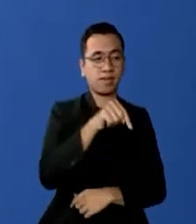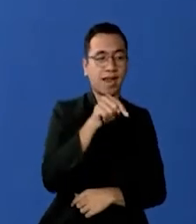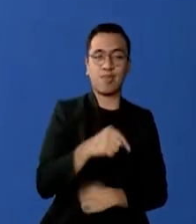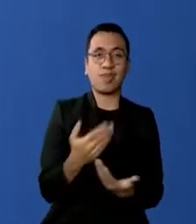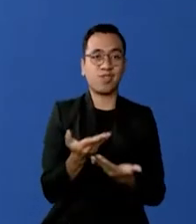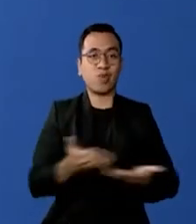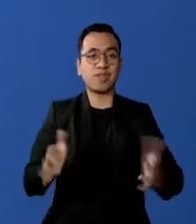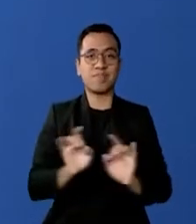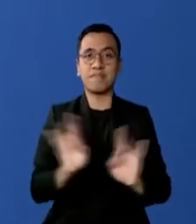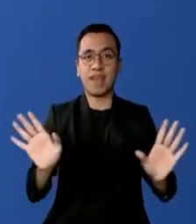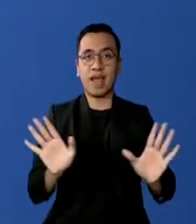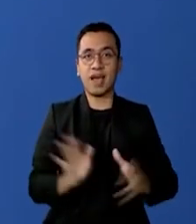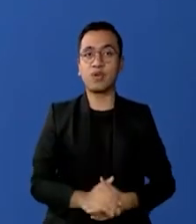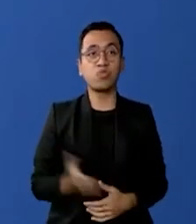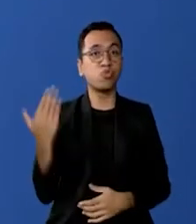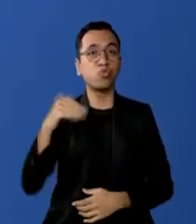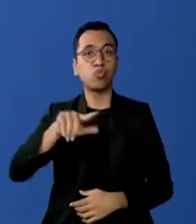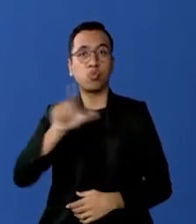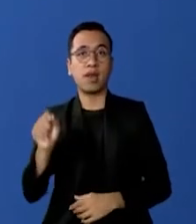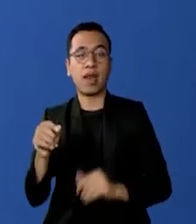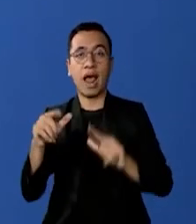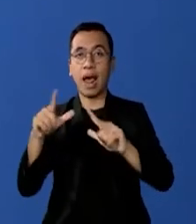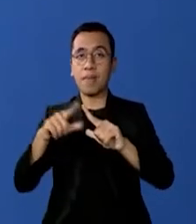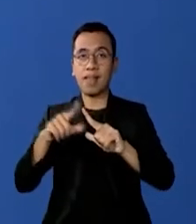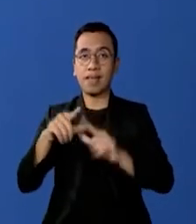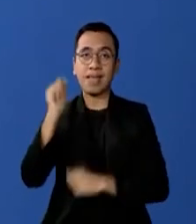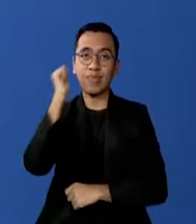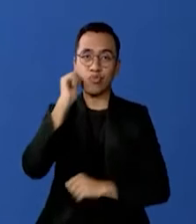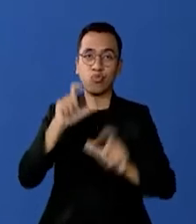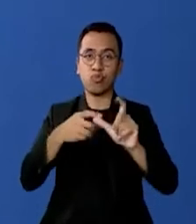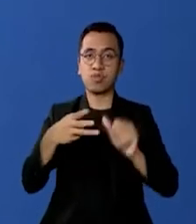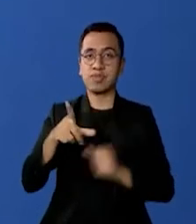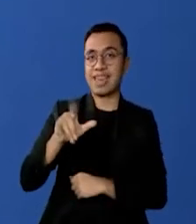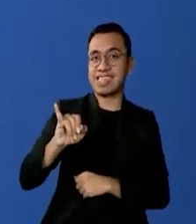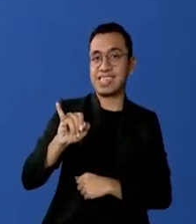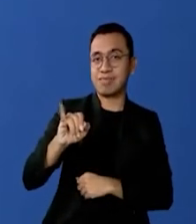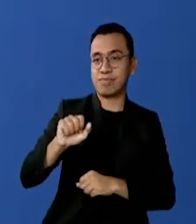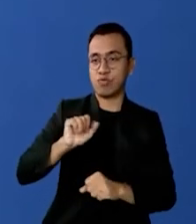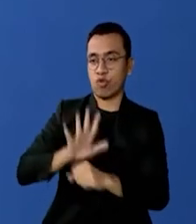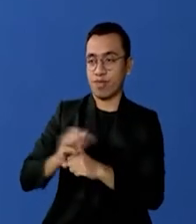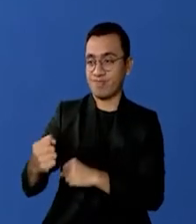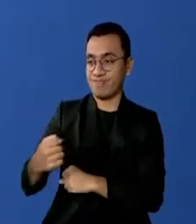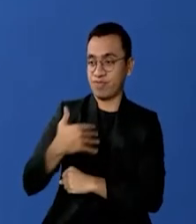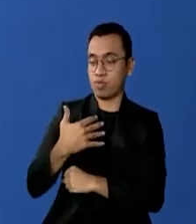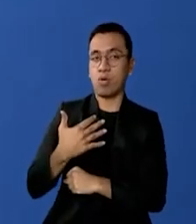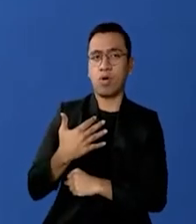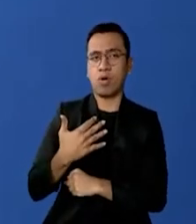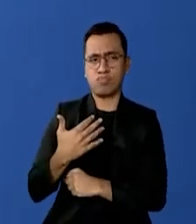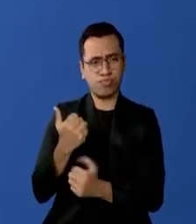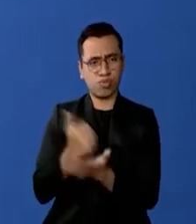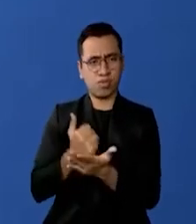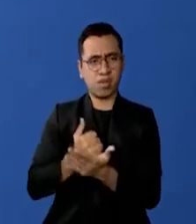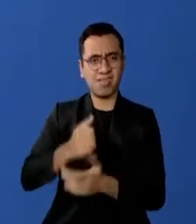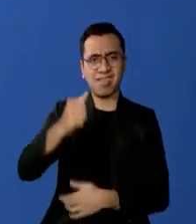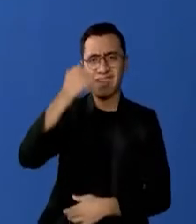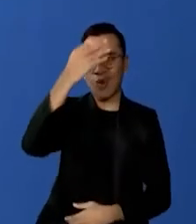April atau pada waktu Bu Celine mendapatkan penyakit ini itu begitu banyak yang tidak ketahui dan